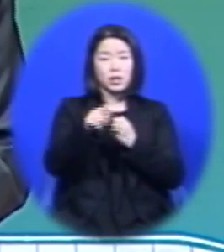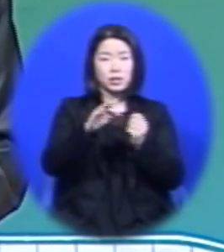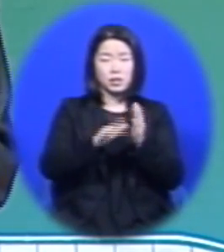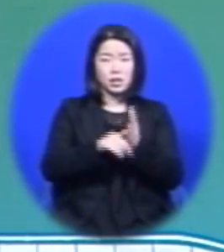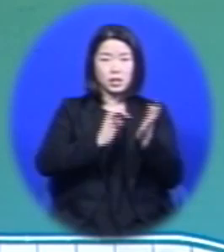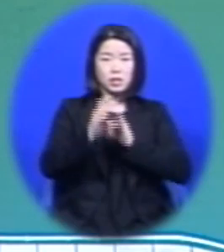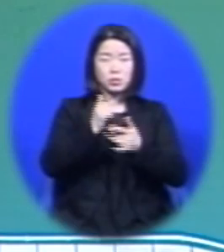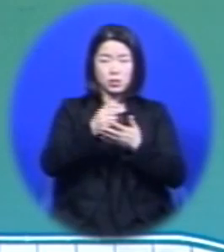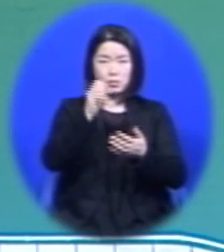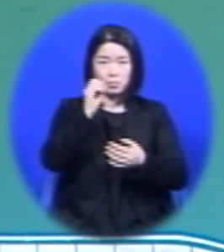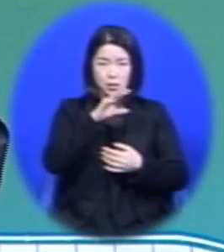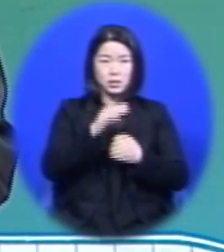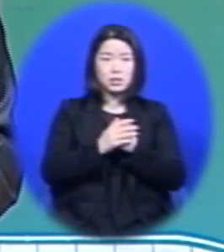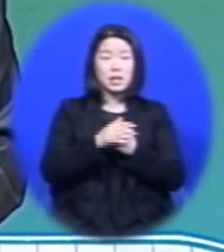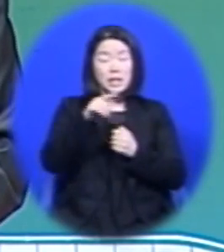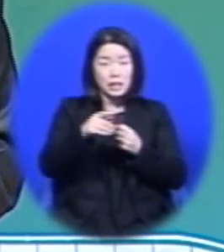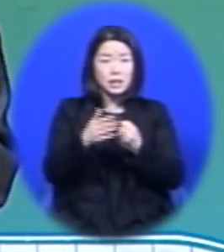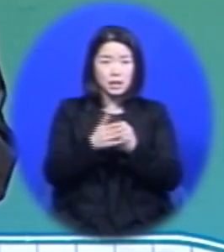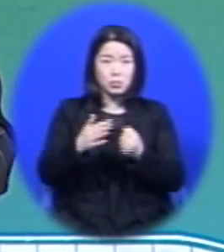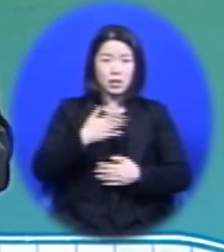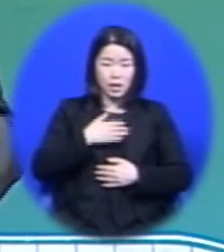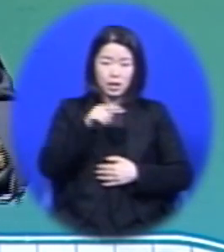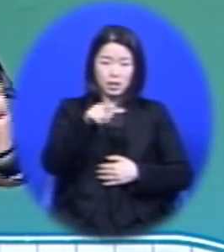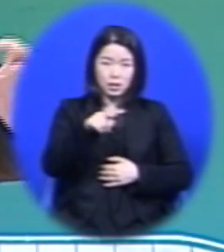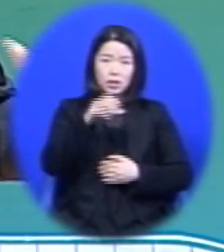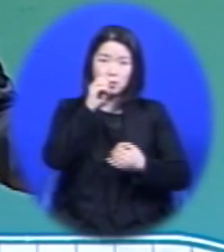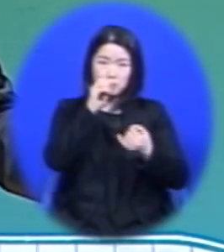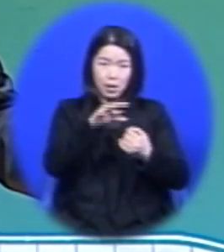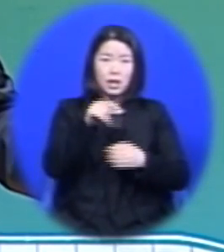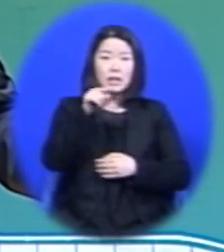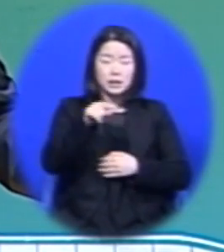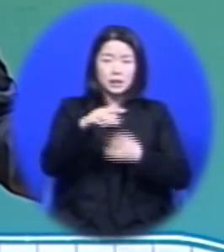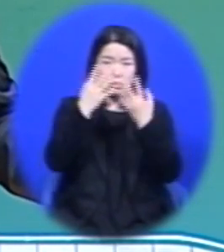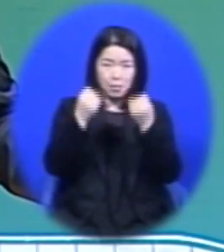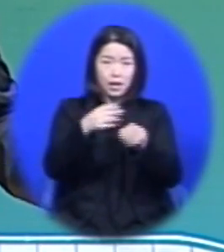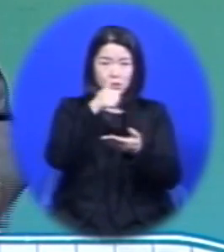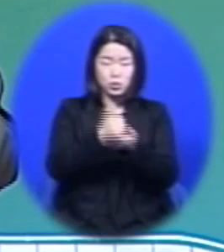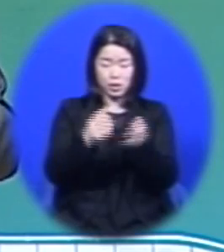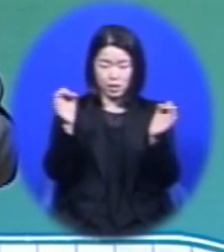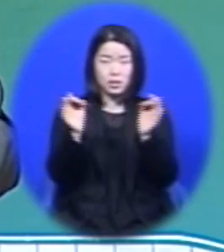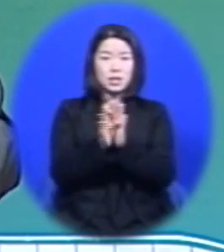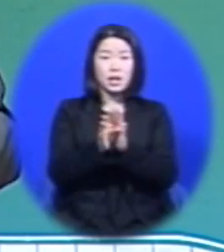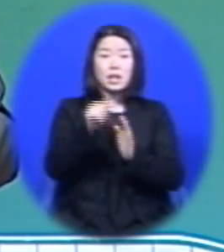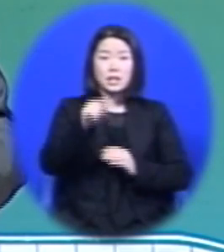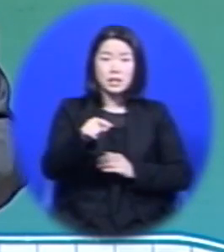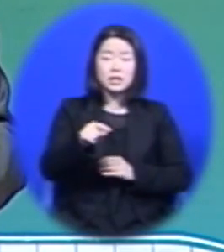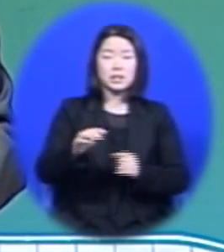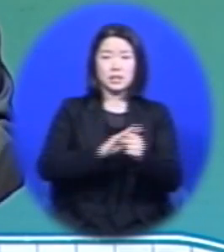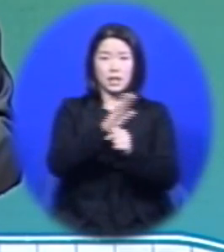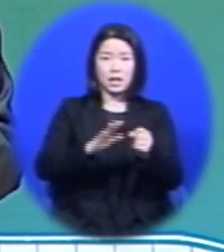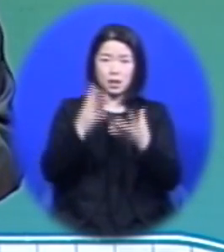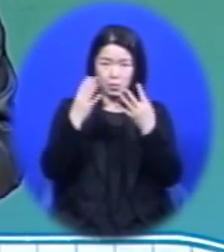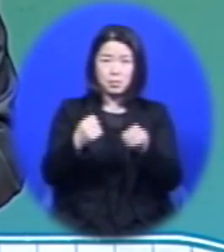누가복음 7장 47절에 이러므로 내가 네게 말하노니 그의 많은 죄가 사해졌도다. 이는 그의 사랑함이